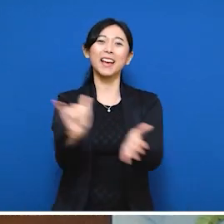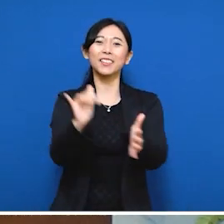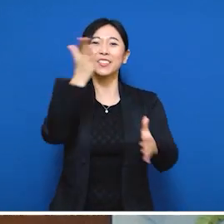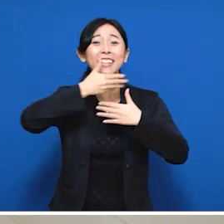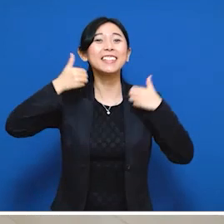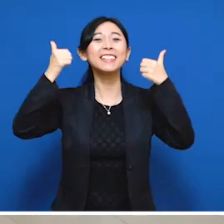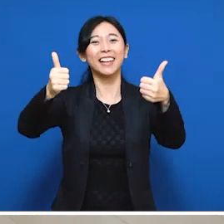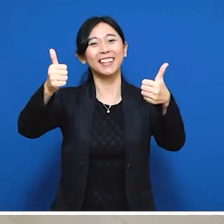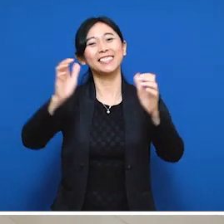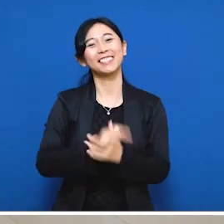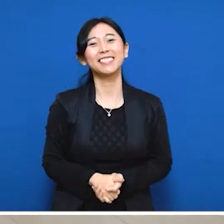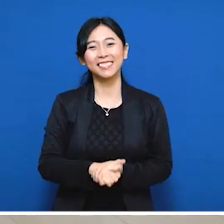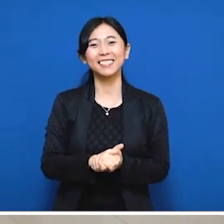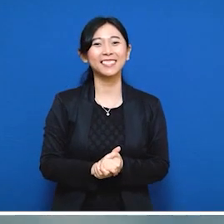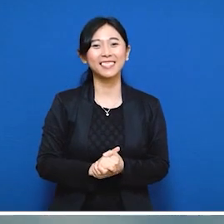indah.